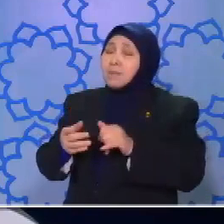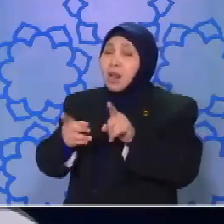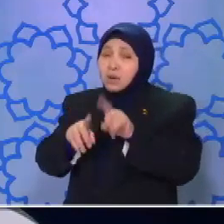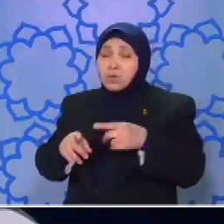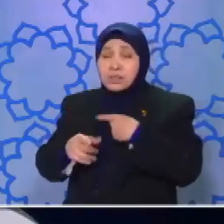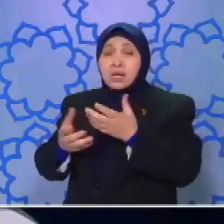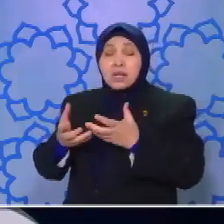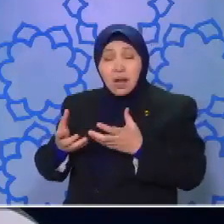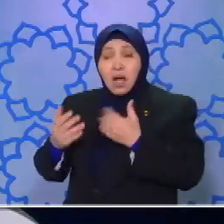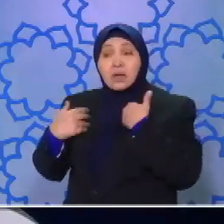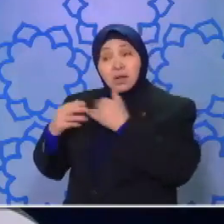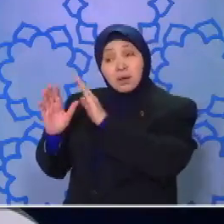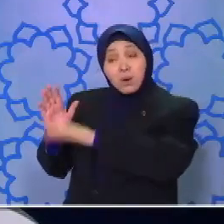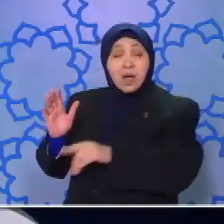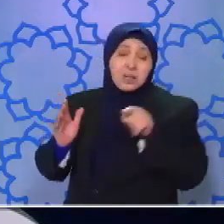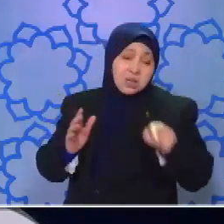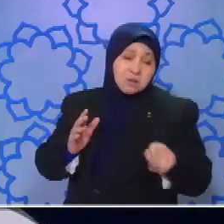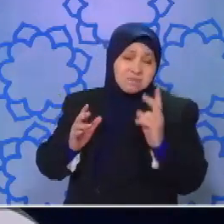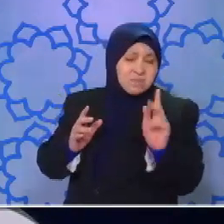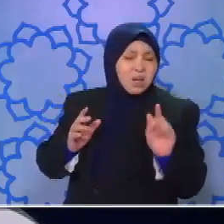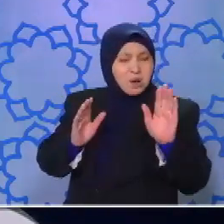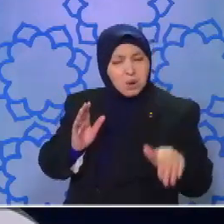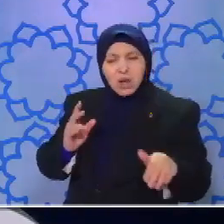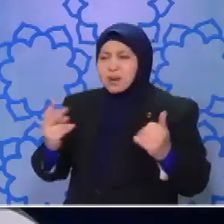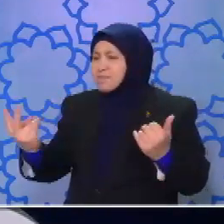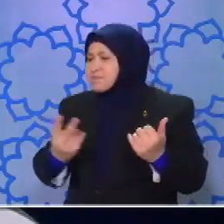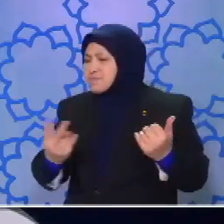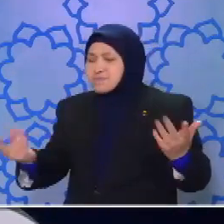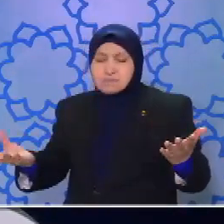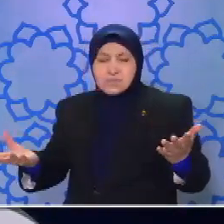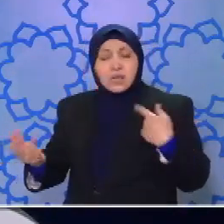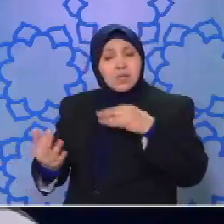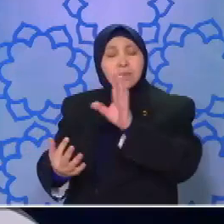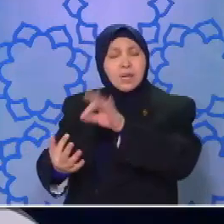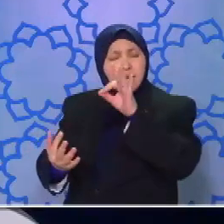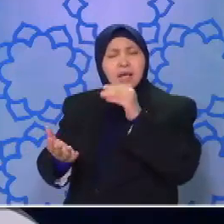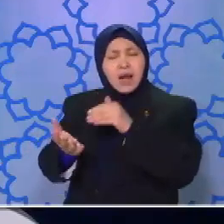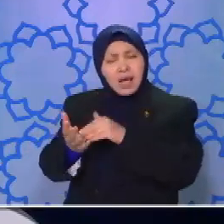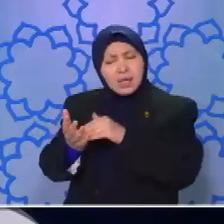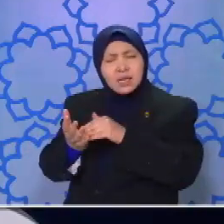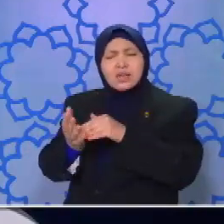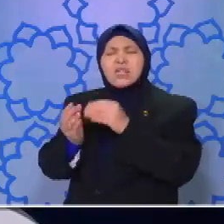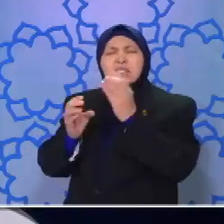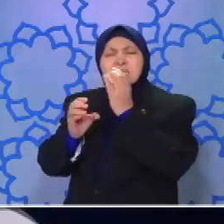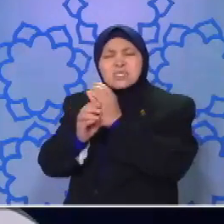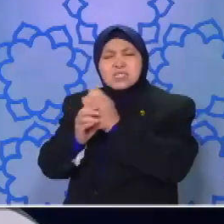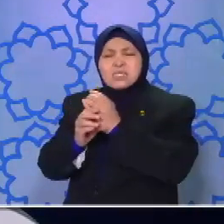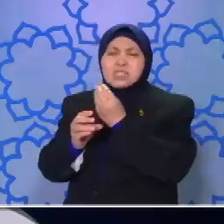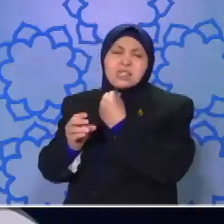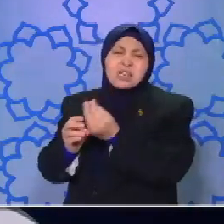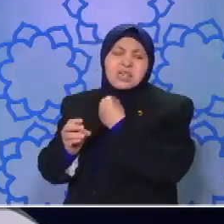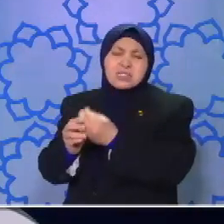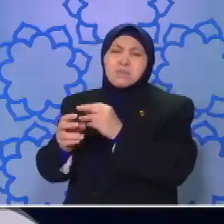mungkin yang ini ada kekurangan, ini pun ada kekurangan, kita pilih yang lebih kecil kekurangannya itu untuk kita